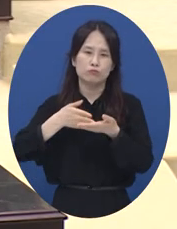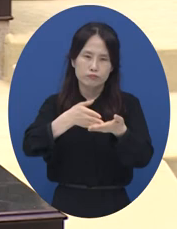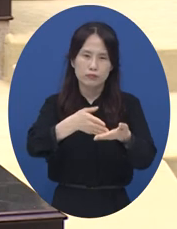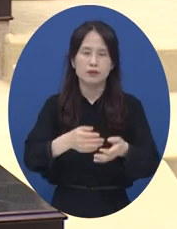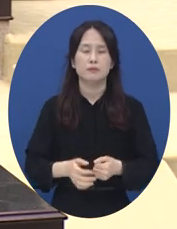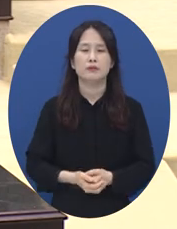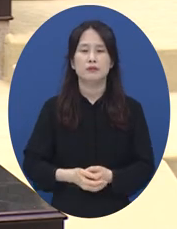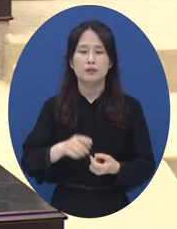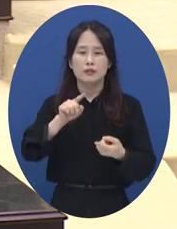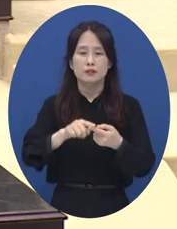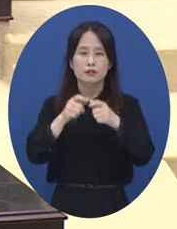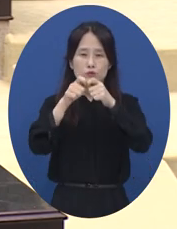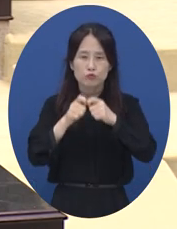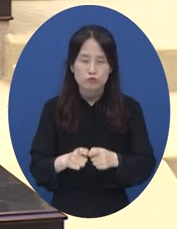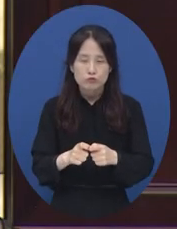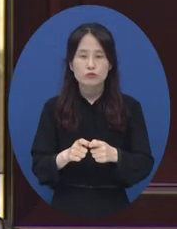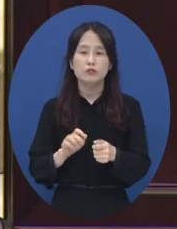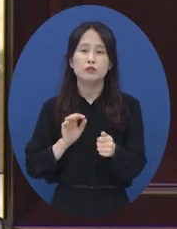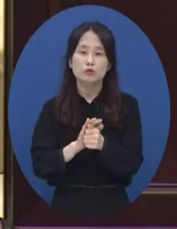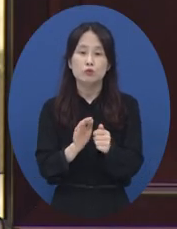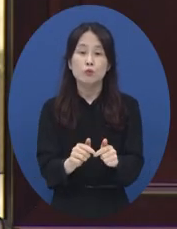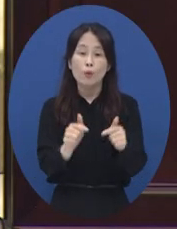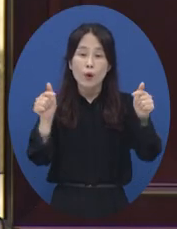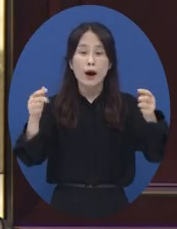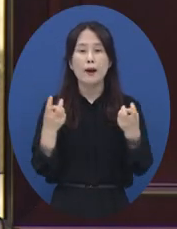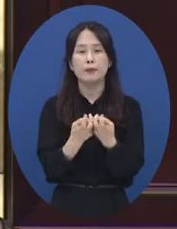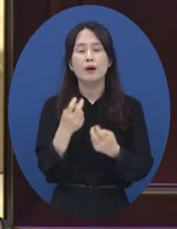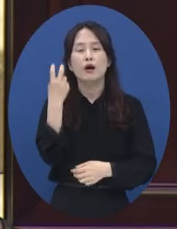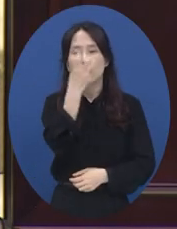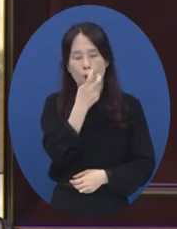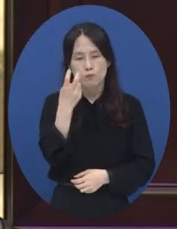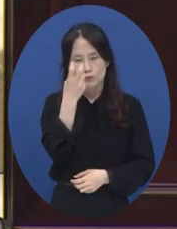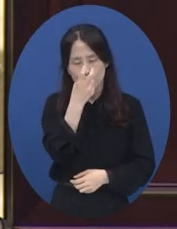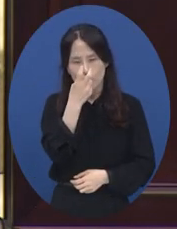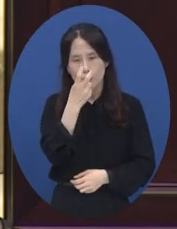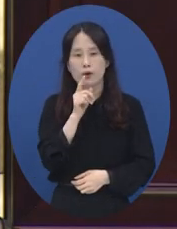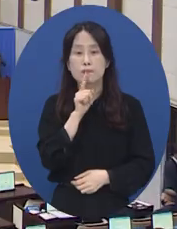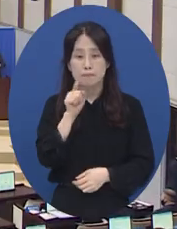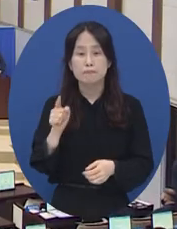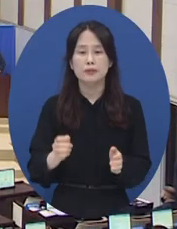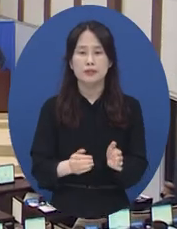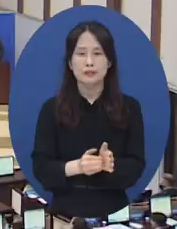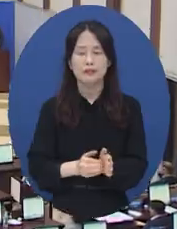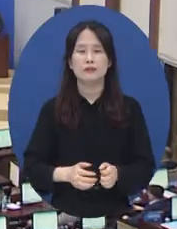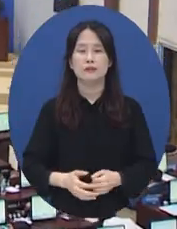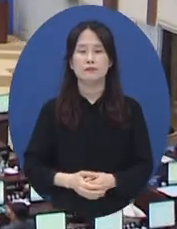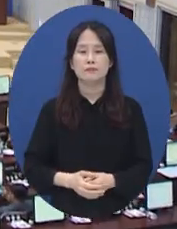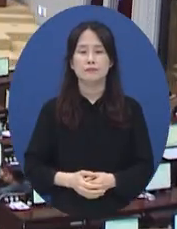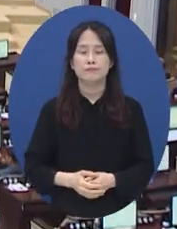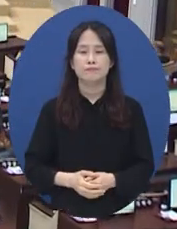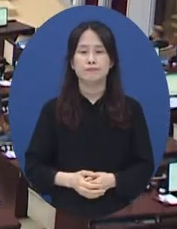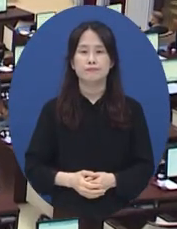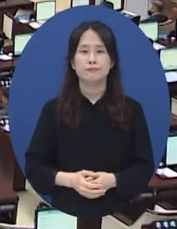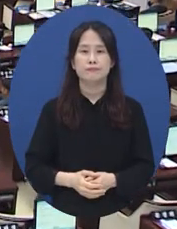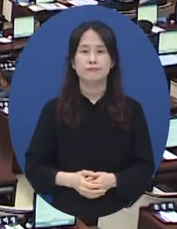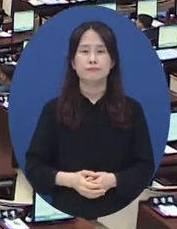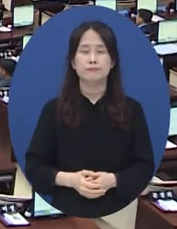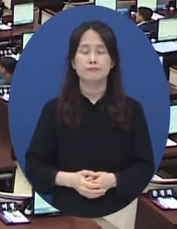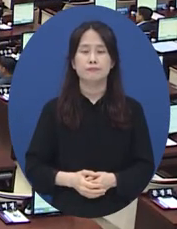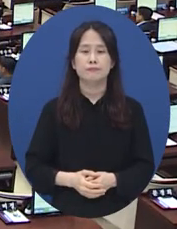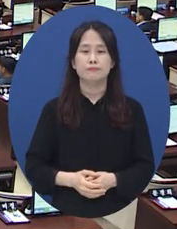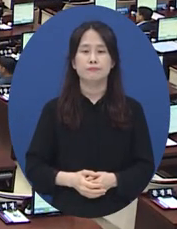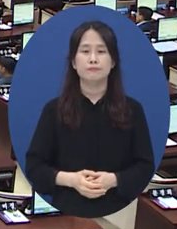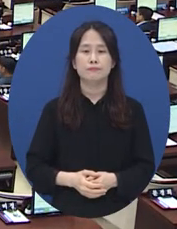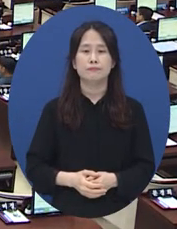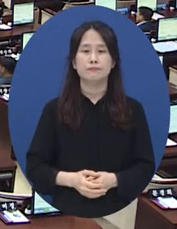이에 대해서는 구체적으로 지원을 확대하는 방안을 검토하겠다고 도는 밝혔습니다 경기 gtv 최저